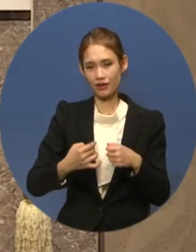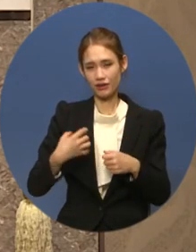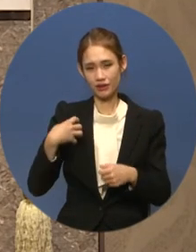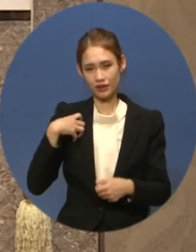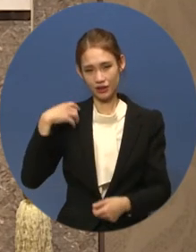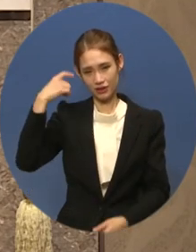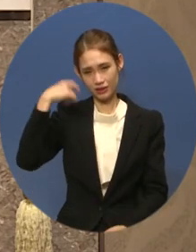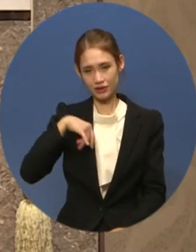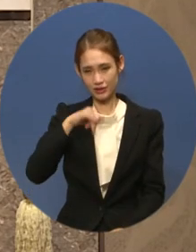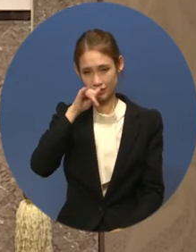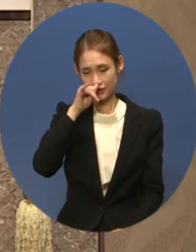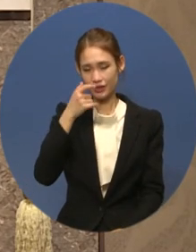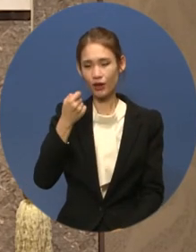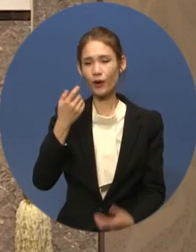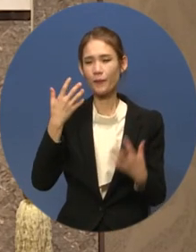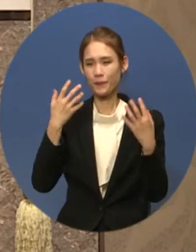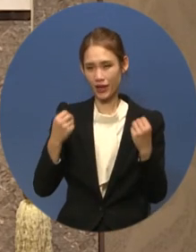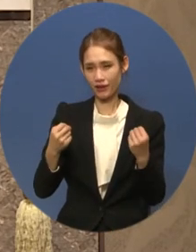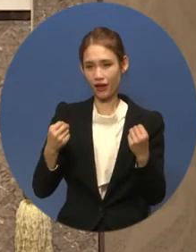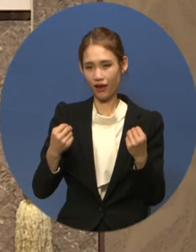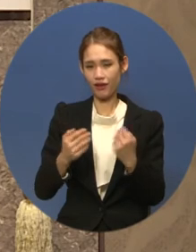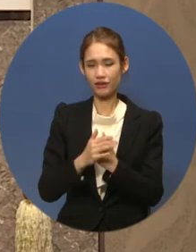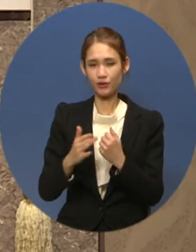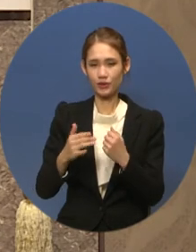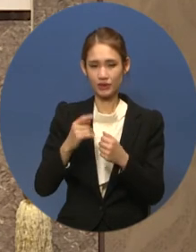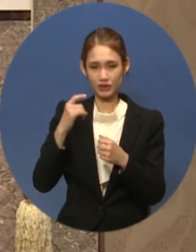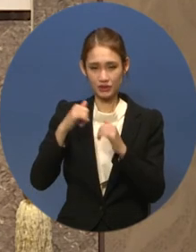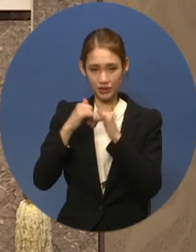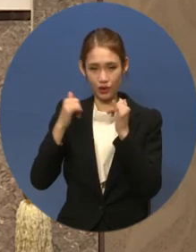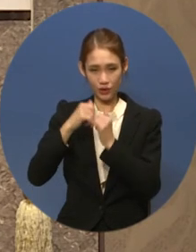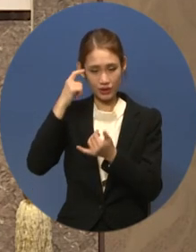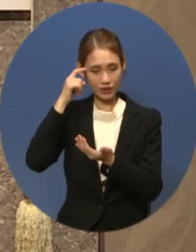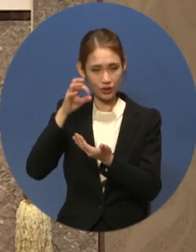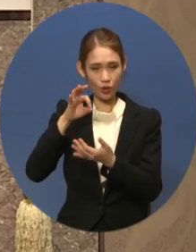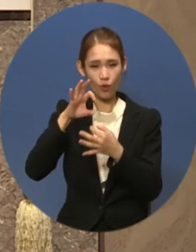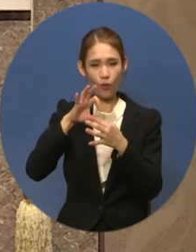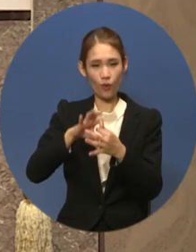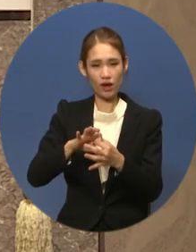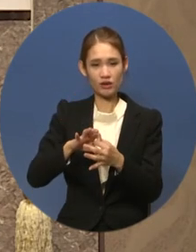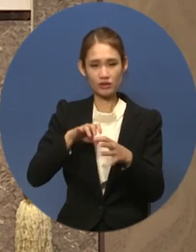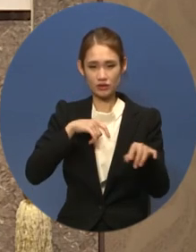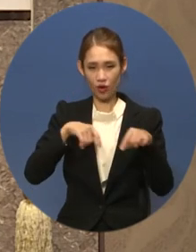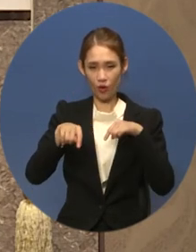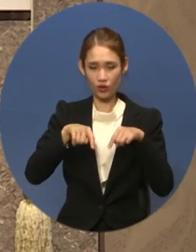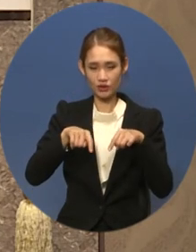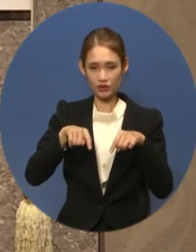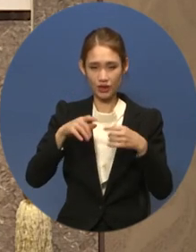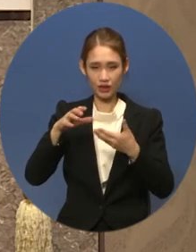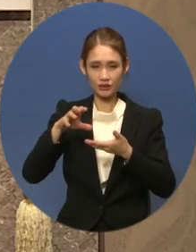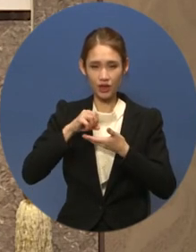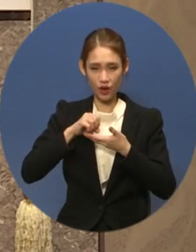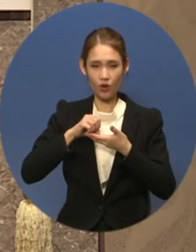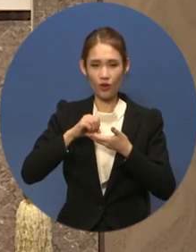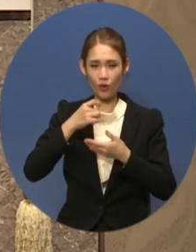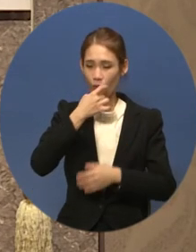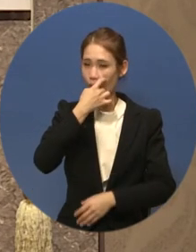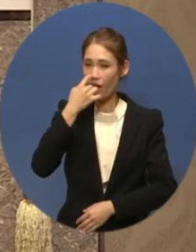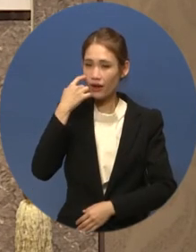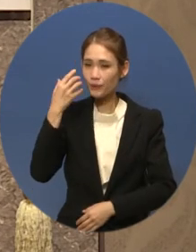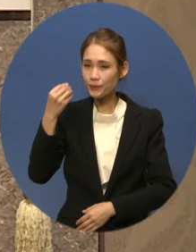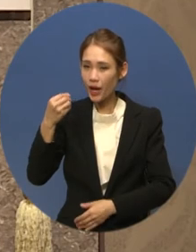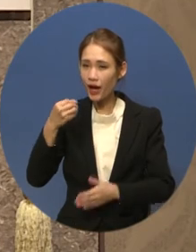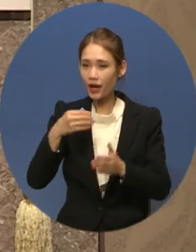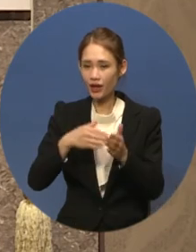생각하는 분들이 굉장히 많기 때문에 이 사회적 가치 관련된 정책의 수용성이 굉장히 높다는 걸 확인하게 돼 있고요 또 실제로